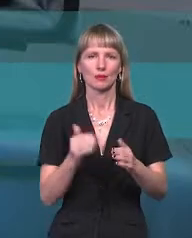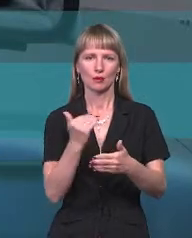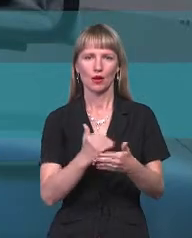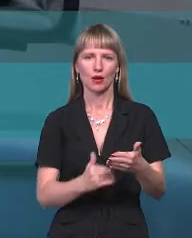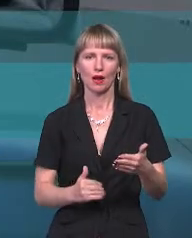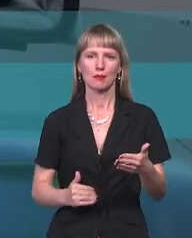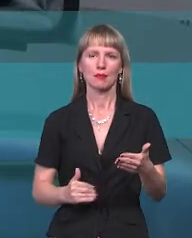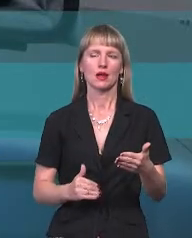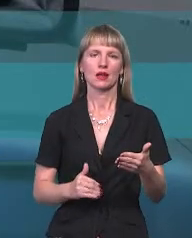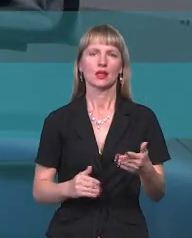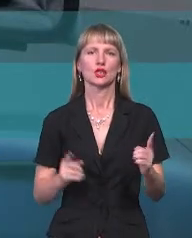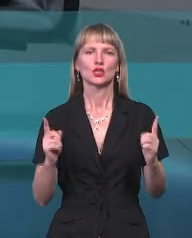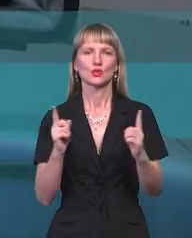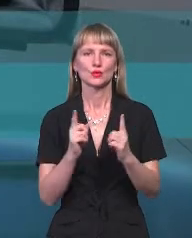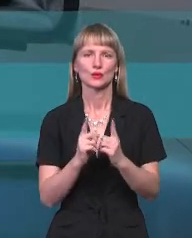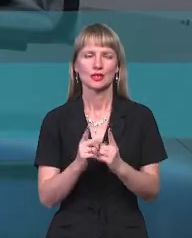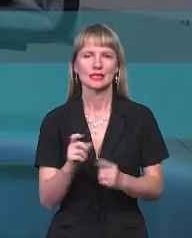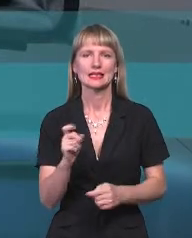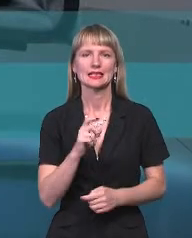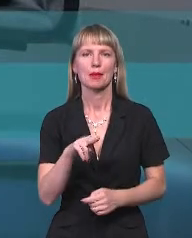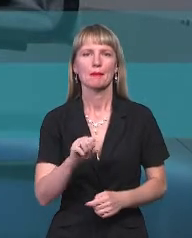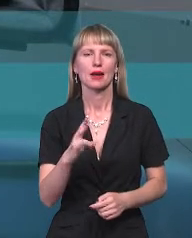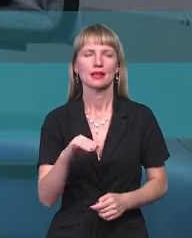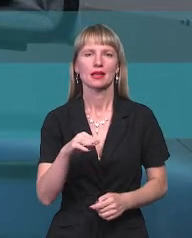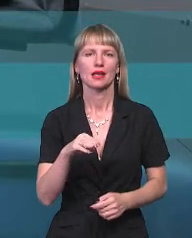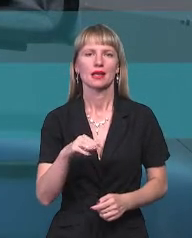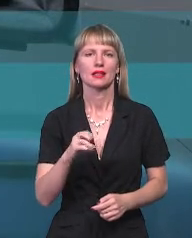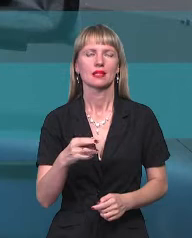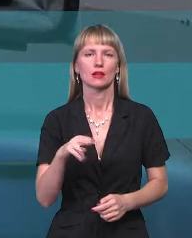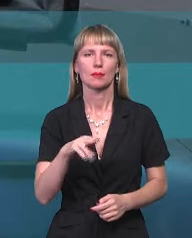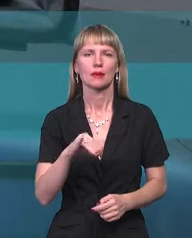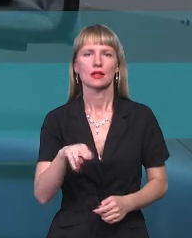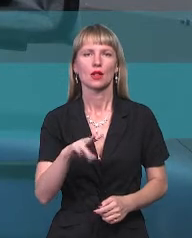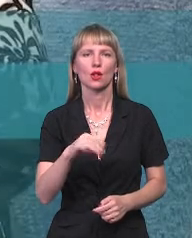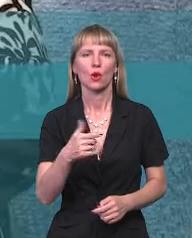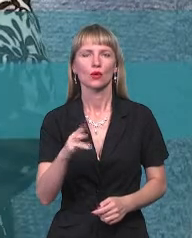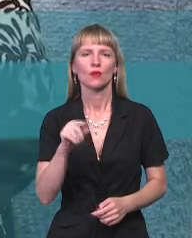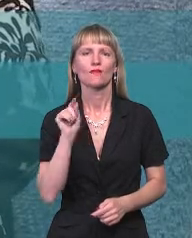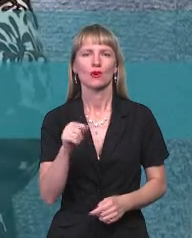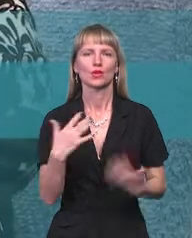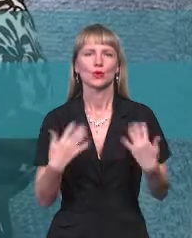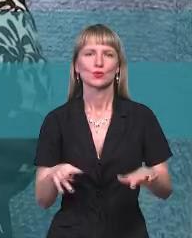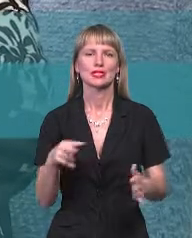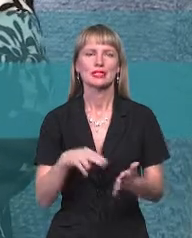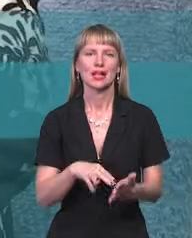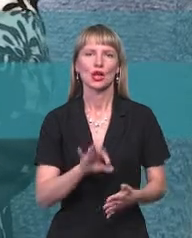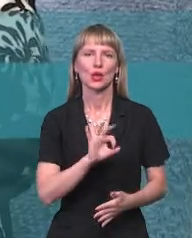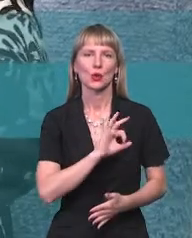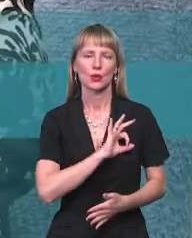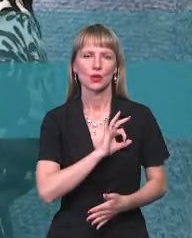програми, зустрілися з пані Тетяною Відлогою. Це вона вже стала